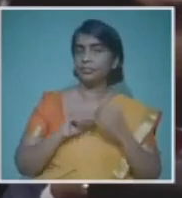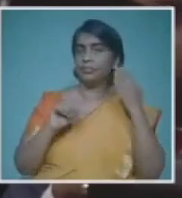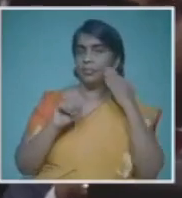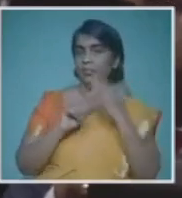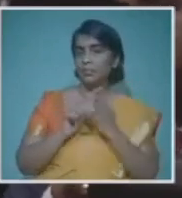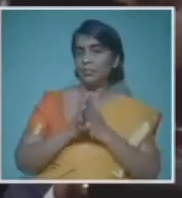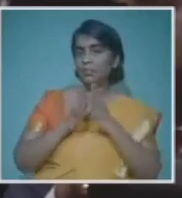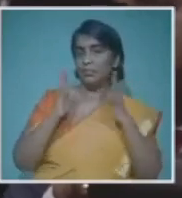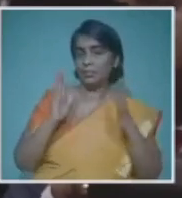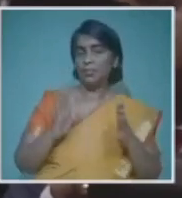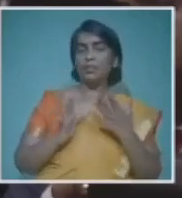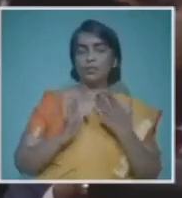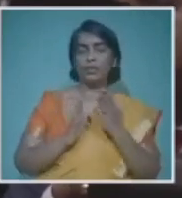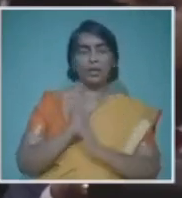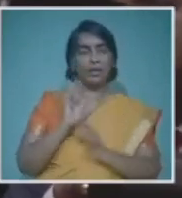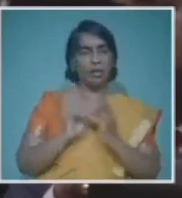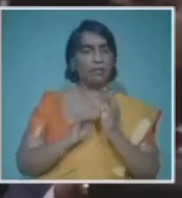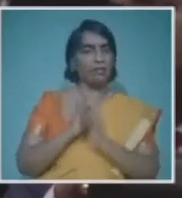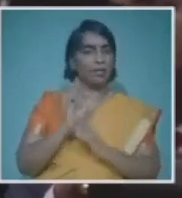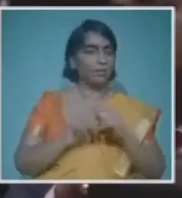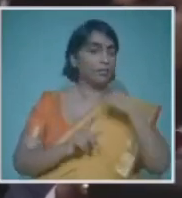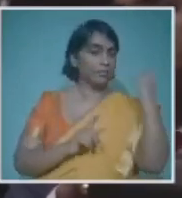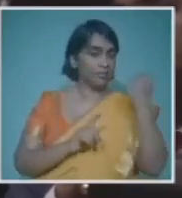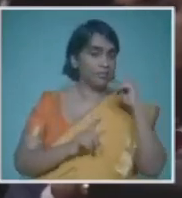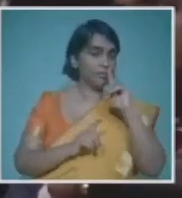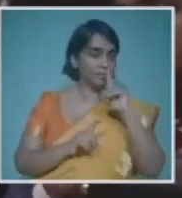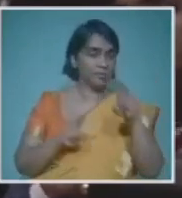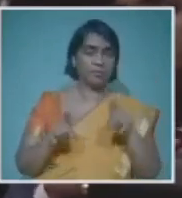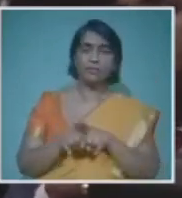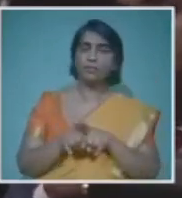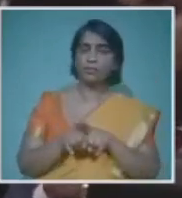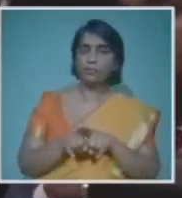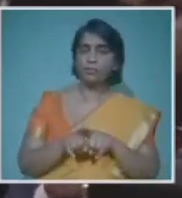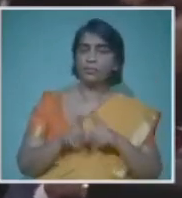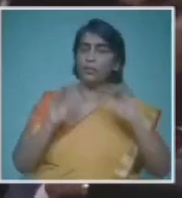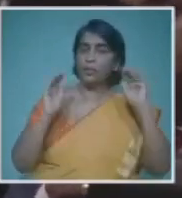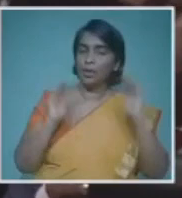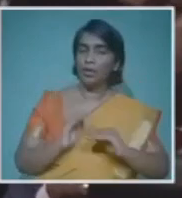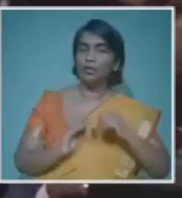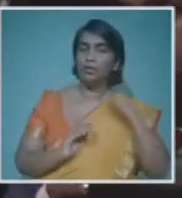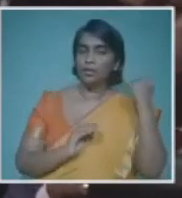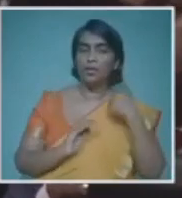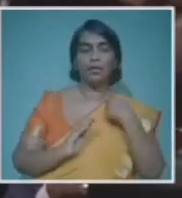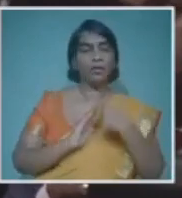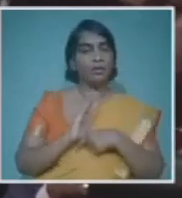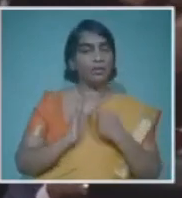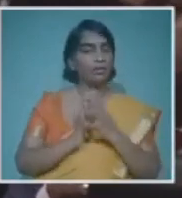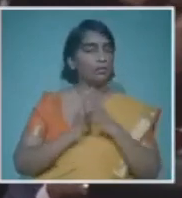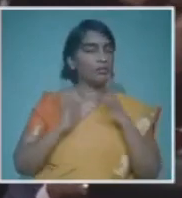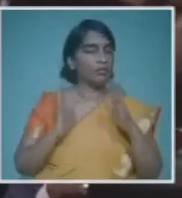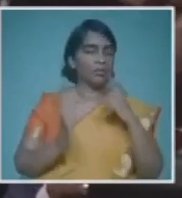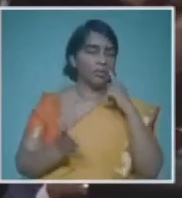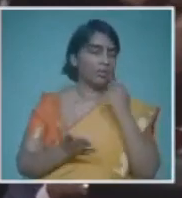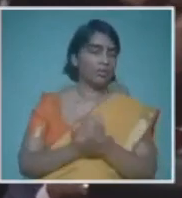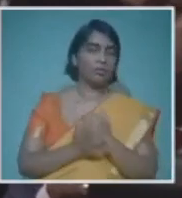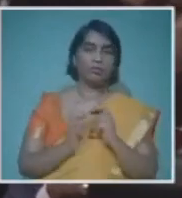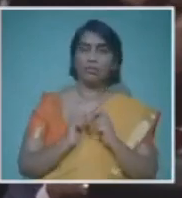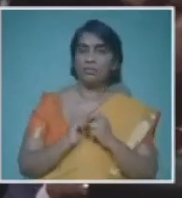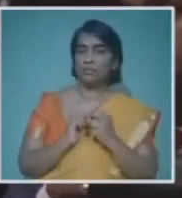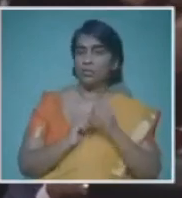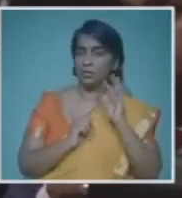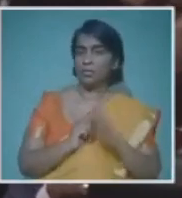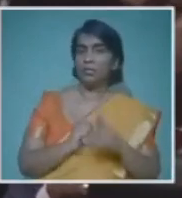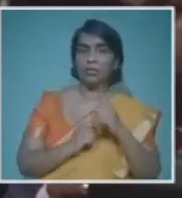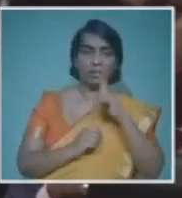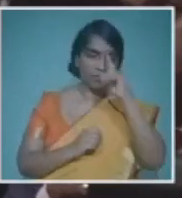බොහෝ ගරු මැති ඇමතිවරුන් කතා කරනවා වගේම අඩුවෙන් කතා කරාට අපේ රටට වැඩියෙන්ම බරපතල හානියක් අද සිද්ධ වෙන්නේ